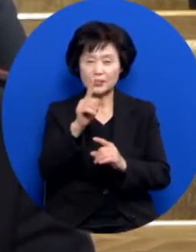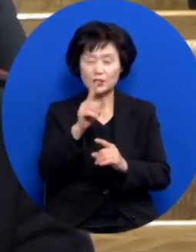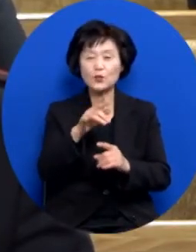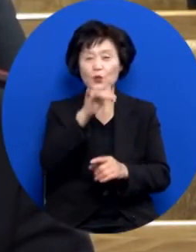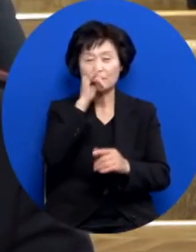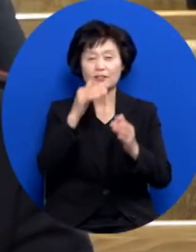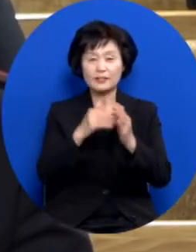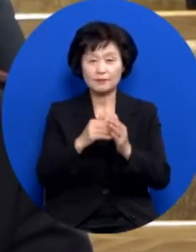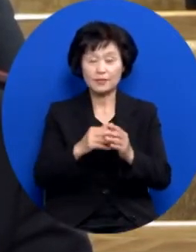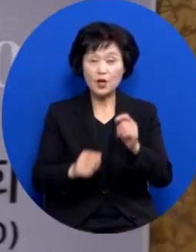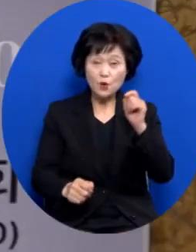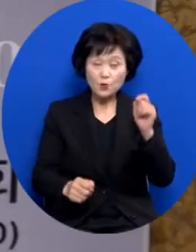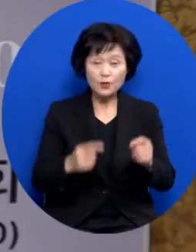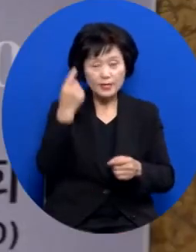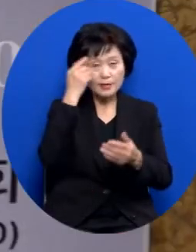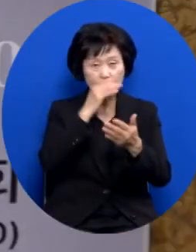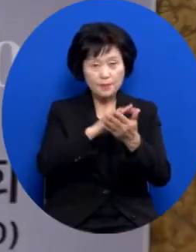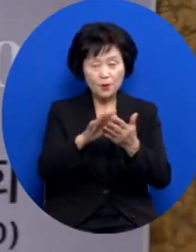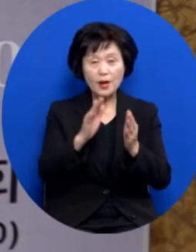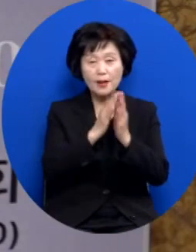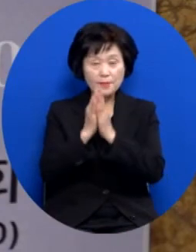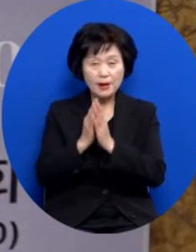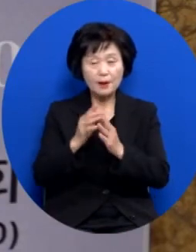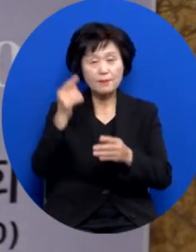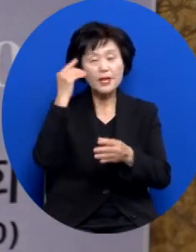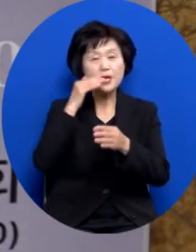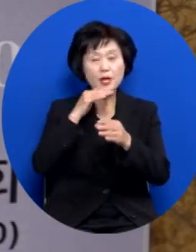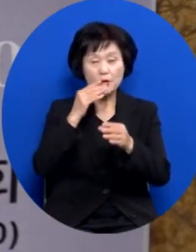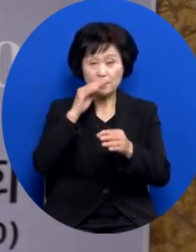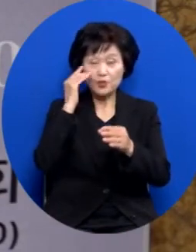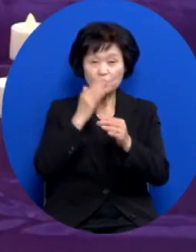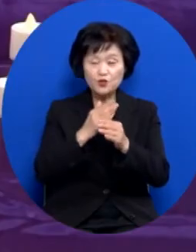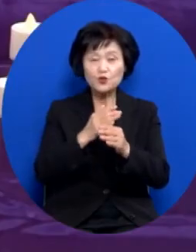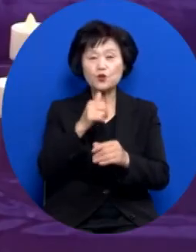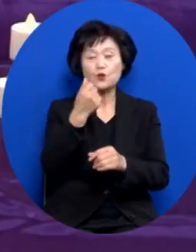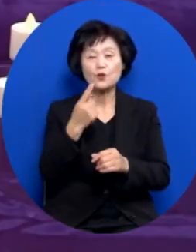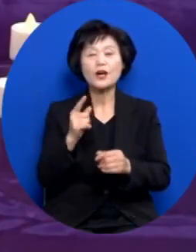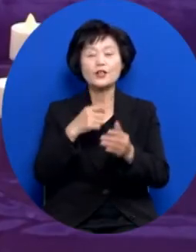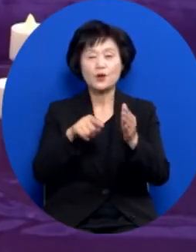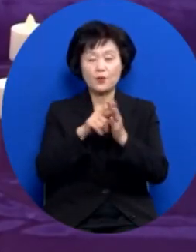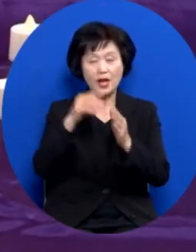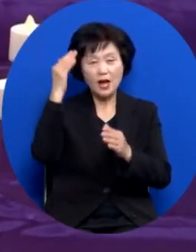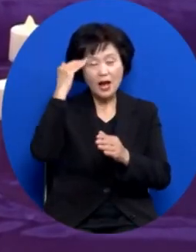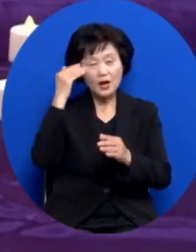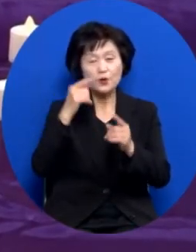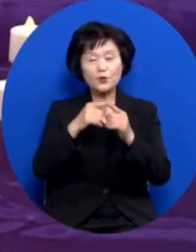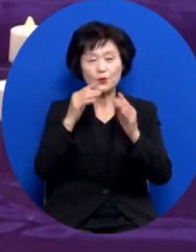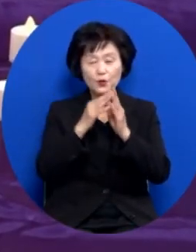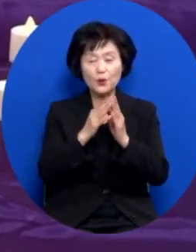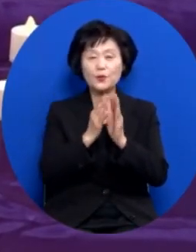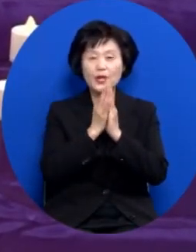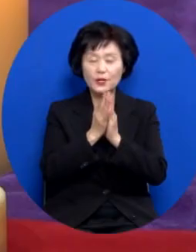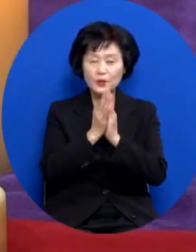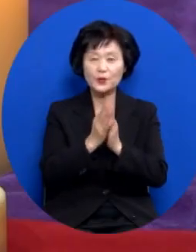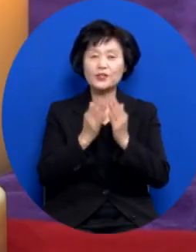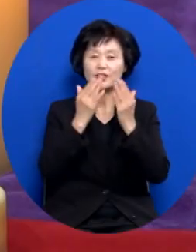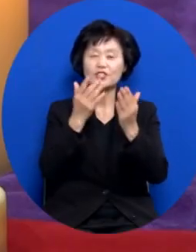교회협은 우크라이나의 평화와 미얀마의 민주화를 위해 한국교회의 기도와 연대를 호소해온 바 있습니다.